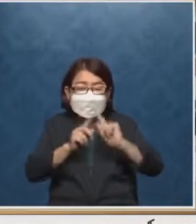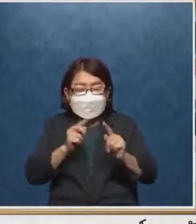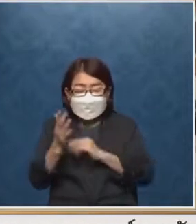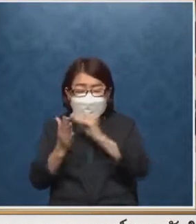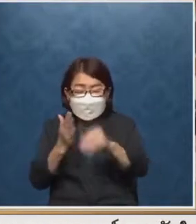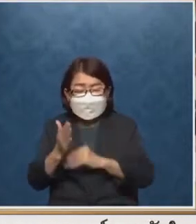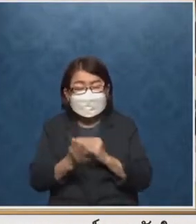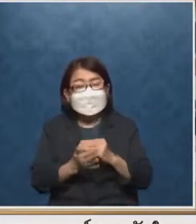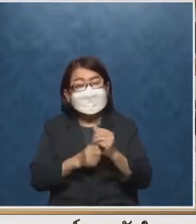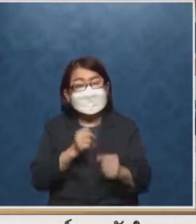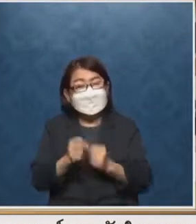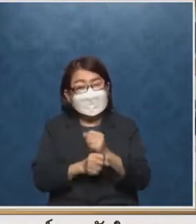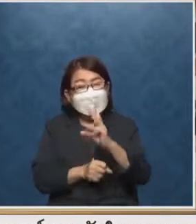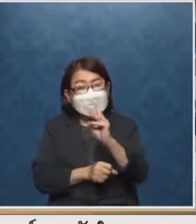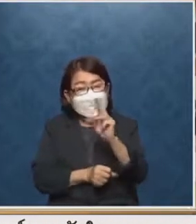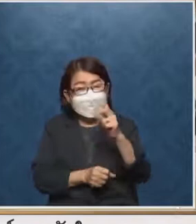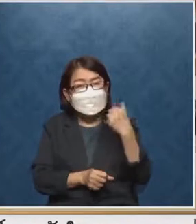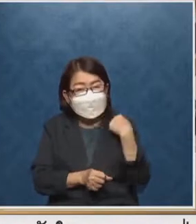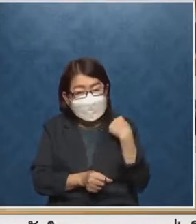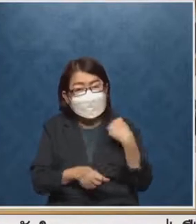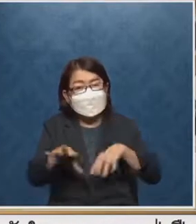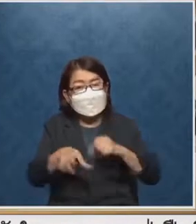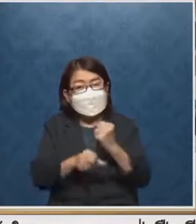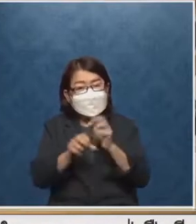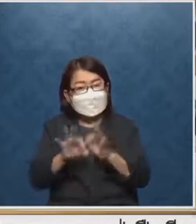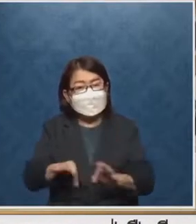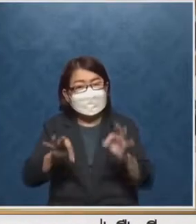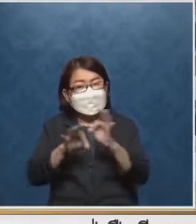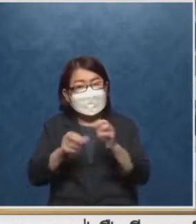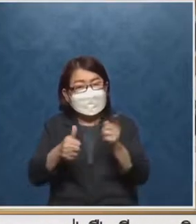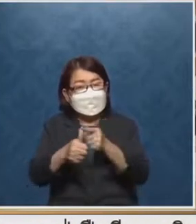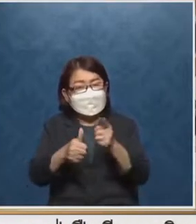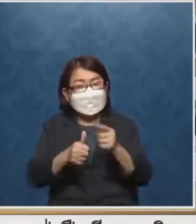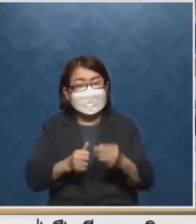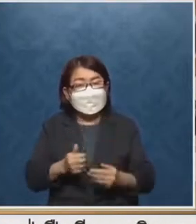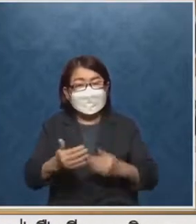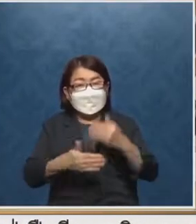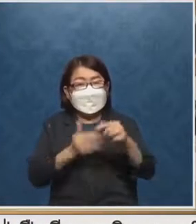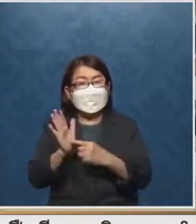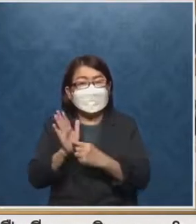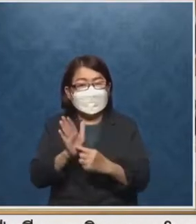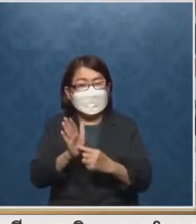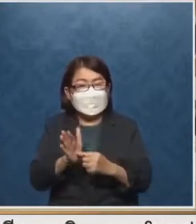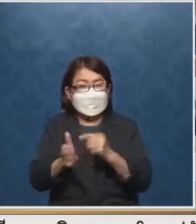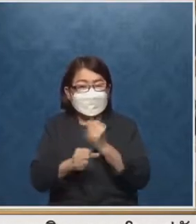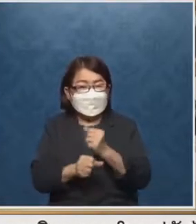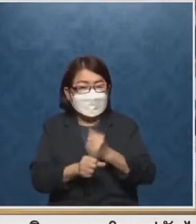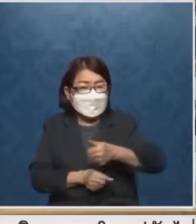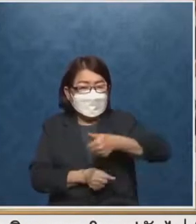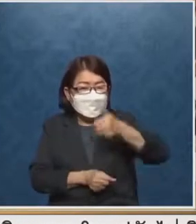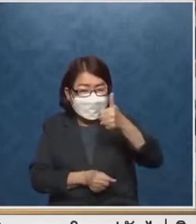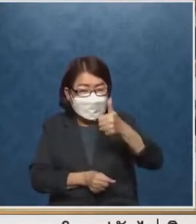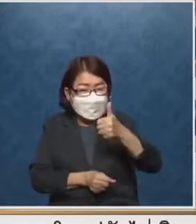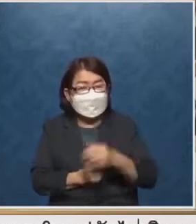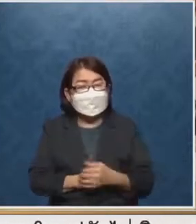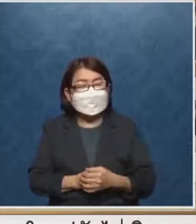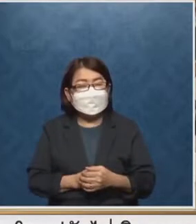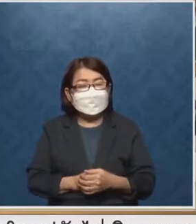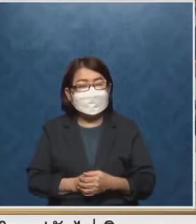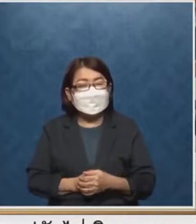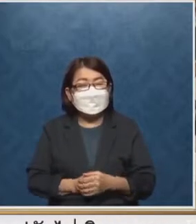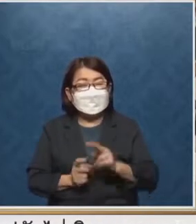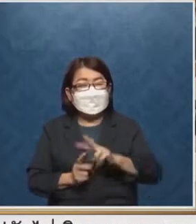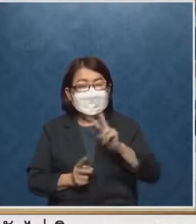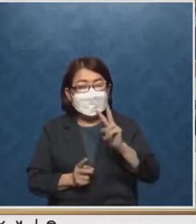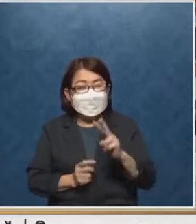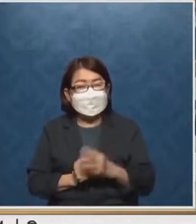2563มีการดำเนินงานที่สำคัญประการที่1คือการพัฒนาต้นแบบของสื่อที่ปลอดภัยและสร้างสรรค์ประ